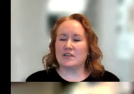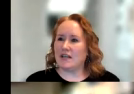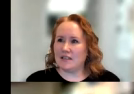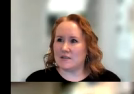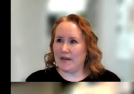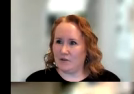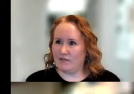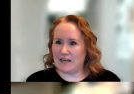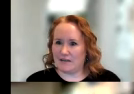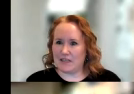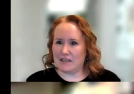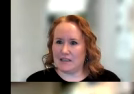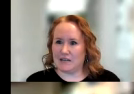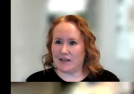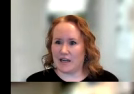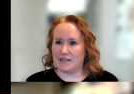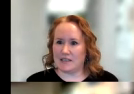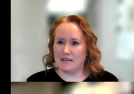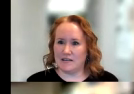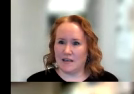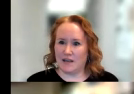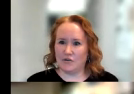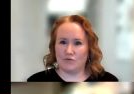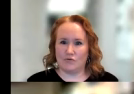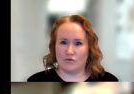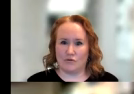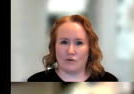Vi ønsker innspill. Nå har vi drevet dette nettverket her siden